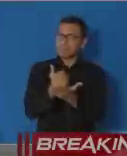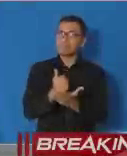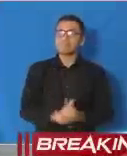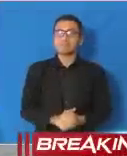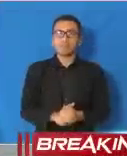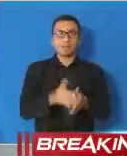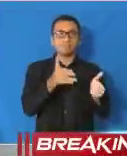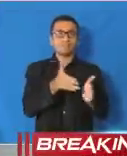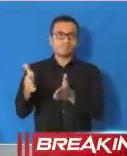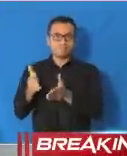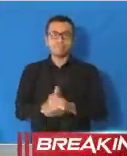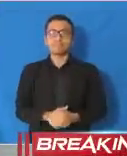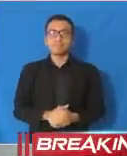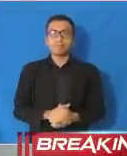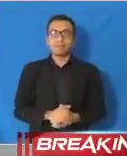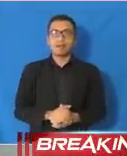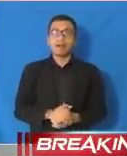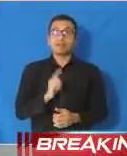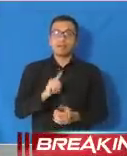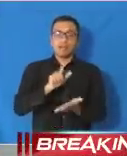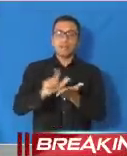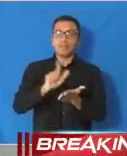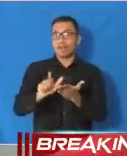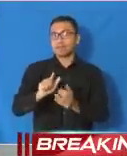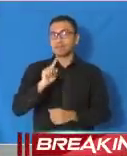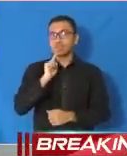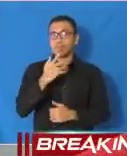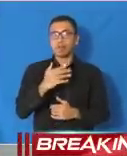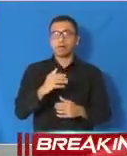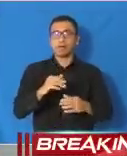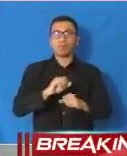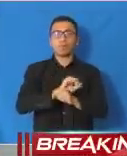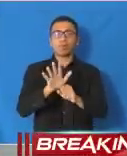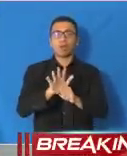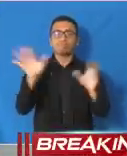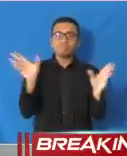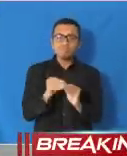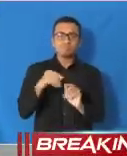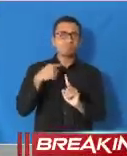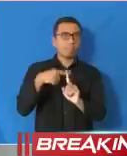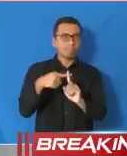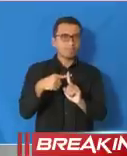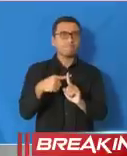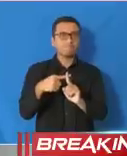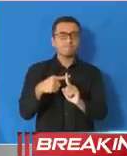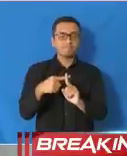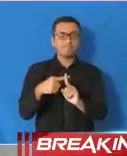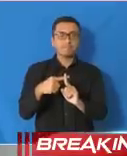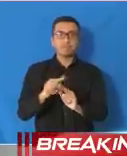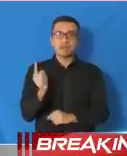ini saya akan sampaikan tentang laporan perkembangan kasus konfirmasi positif yang kita dapatkan